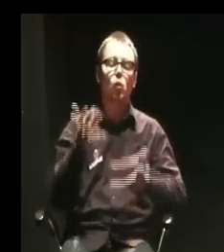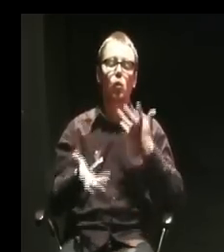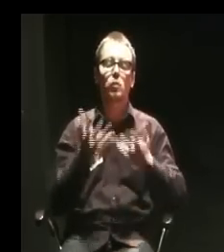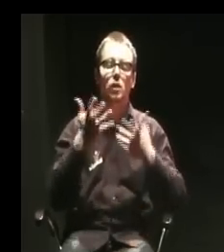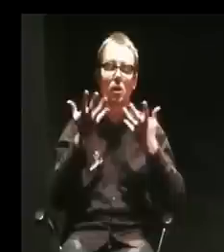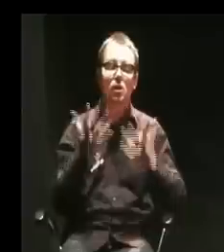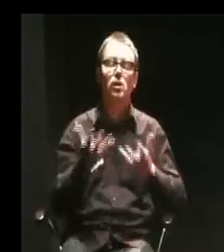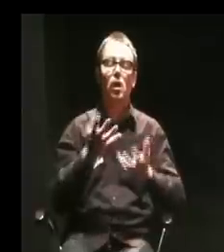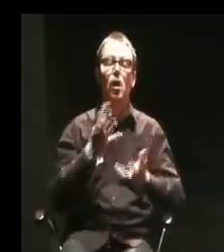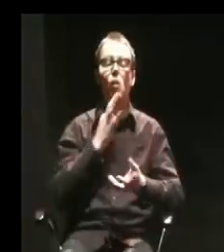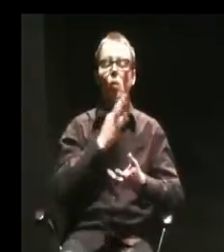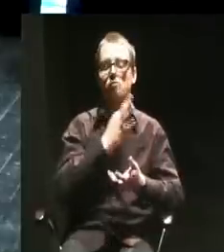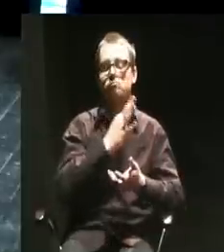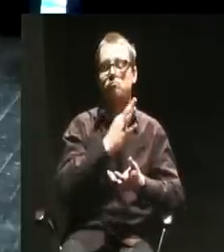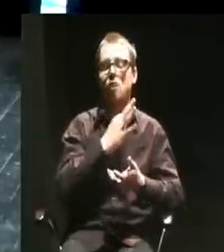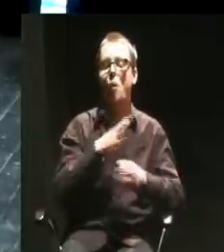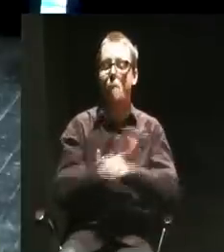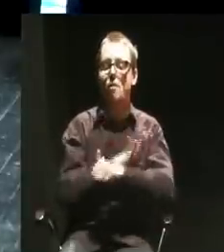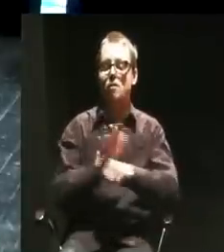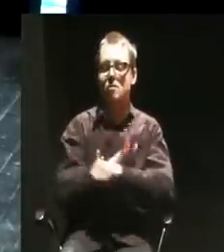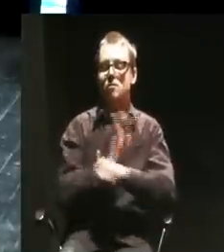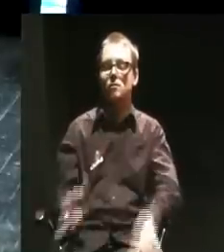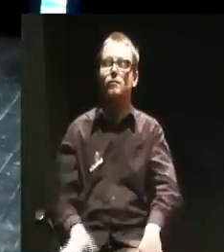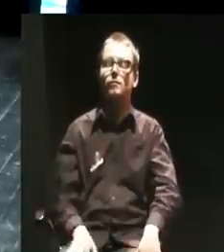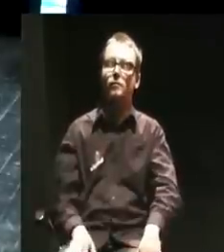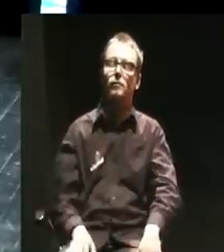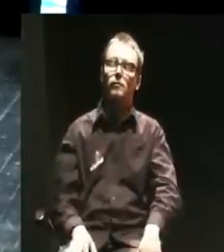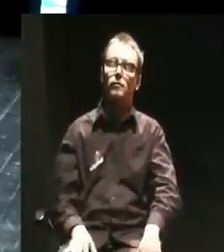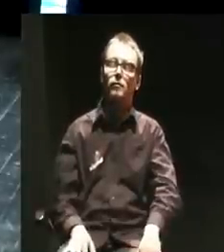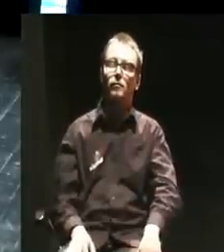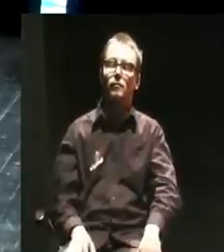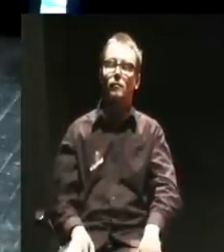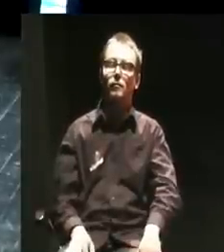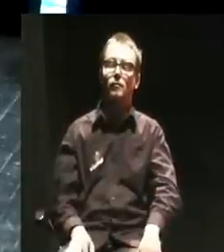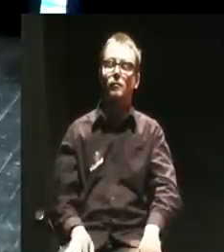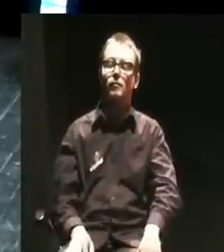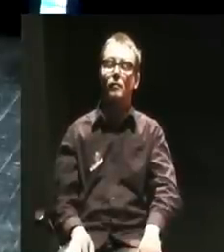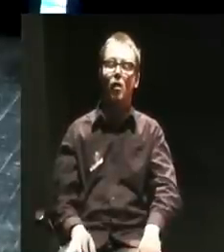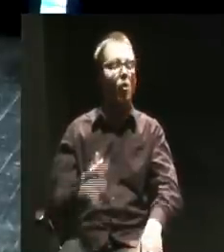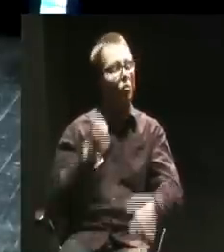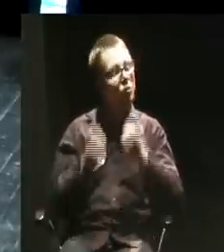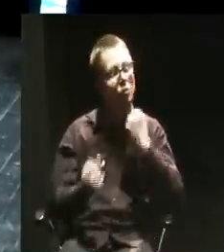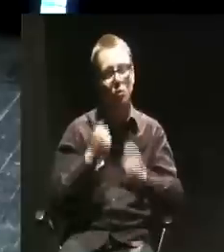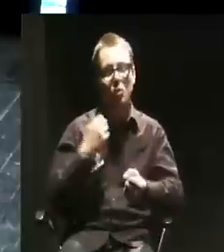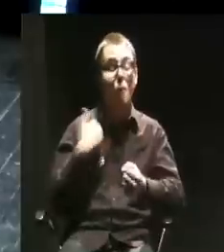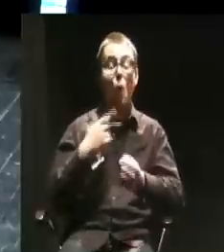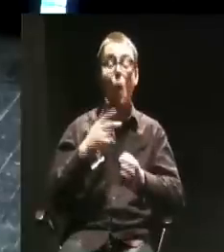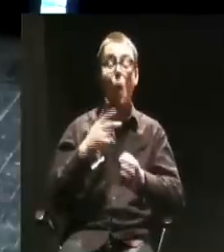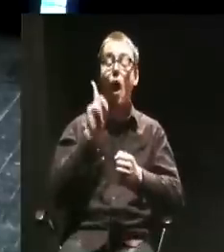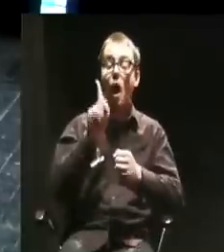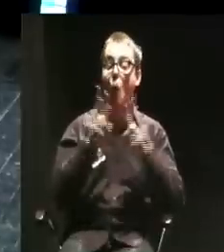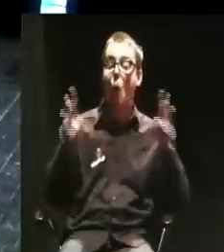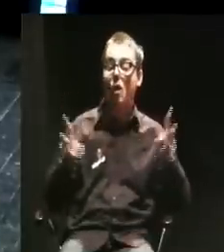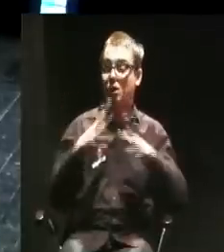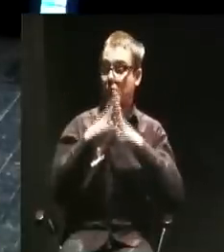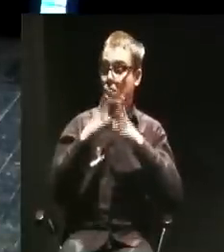zrealizuję swoje success story. Nie było lekko, ale przez te 10 lat nasze miasto odrobiło